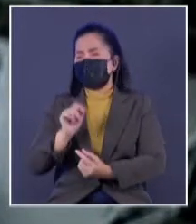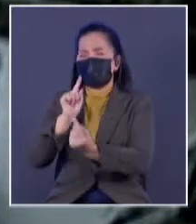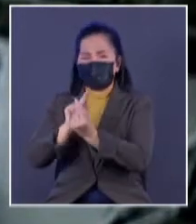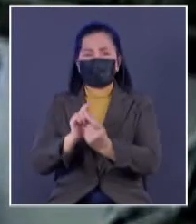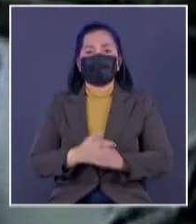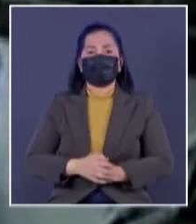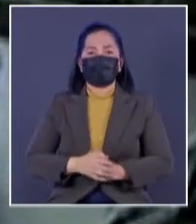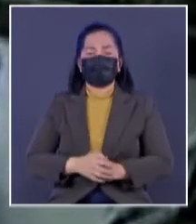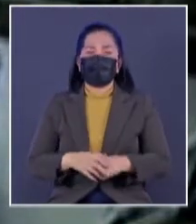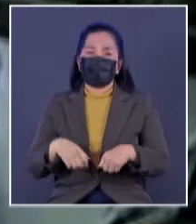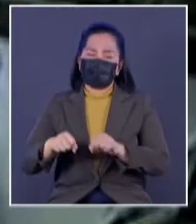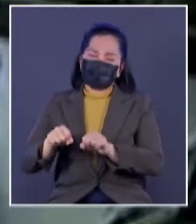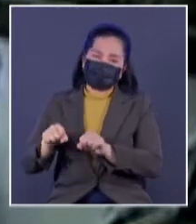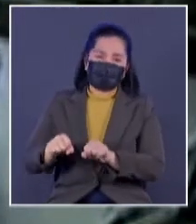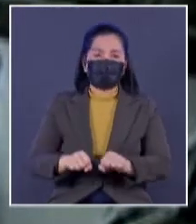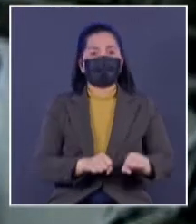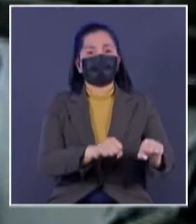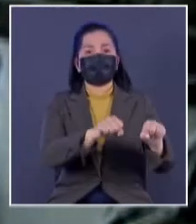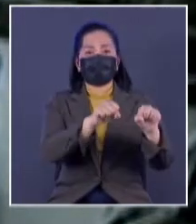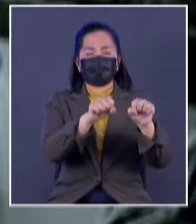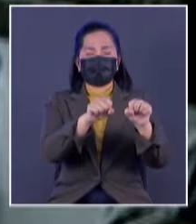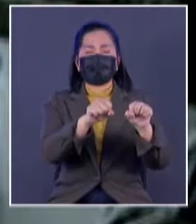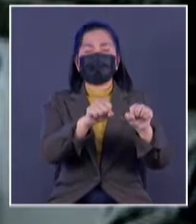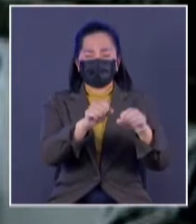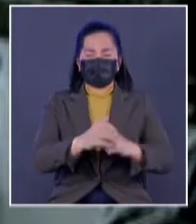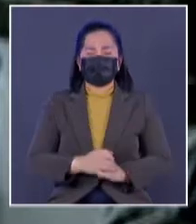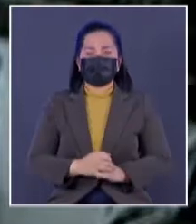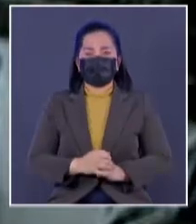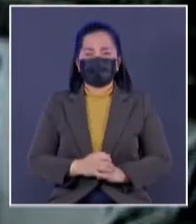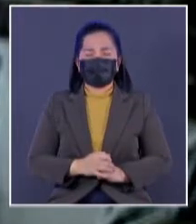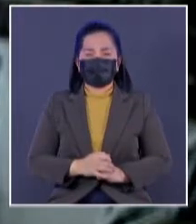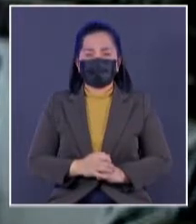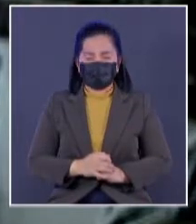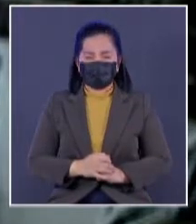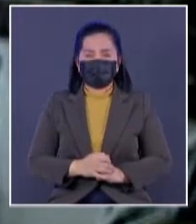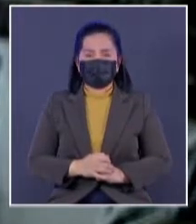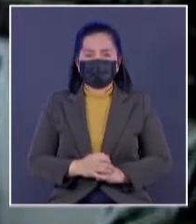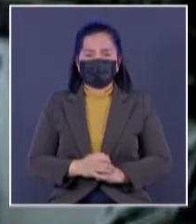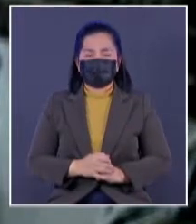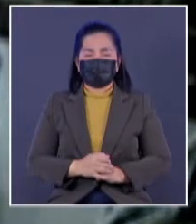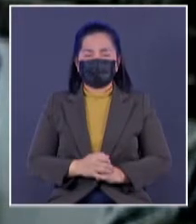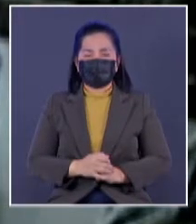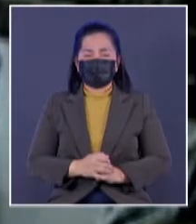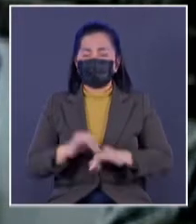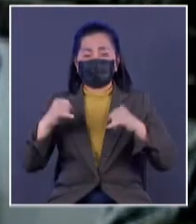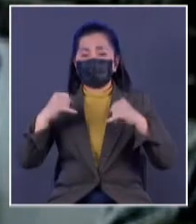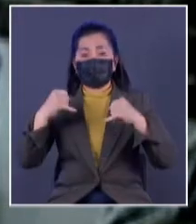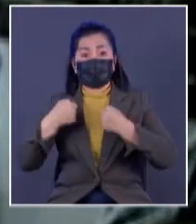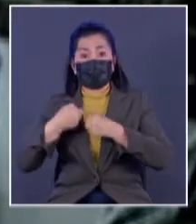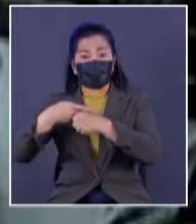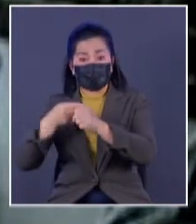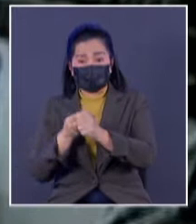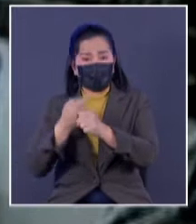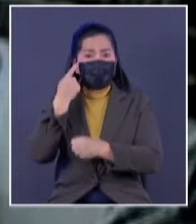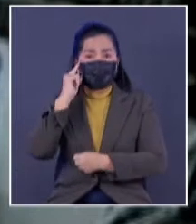าพอขี่มอเตอร์ไซค์ของเจ้าของร้านไปครับเพื่อไปเอาเอกสารเจ้าของร้านก็ไม่ได้ไหวตัวใดๆแล้วครับ